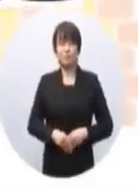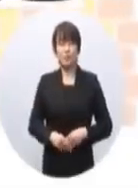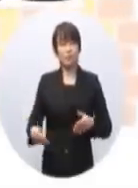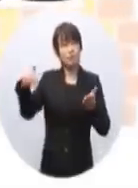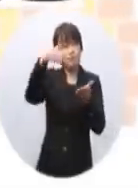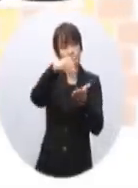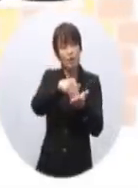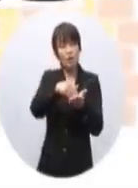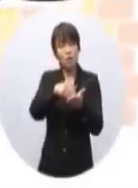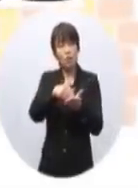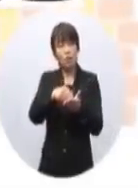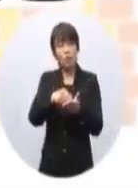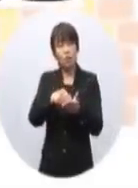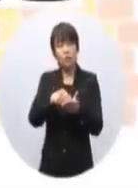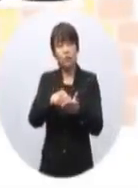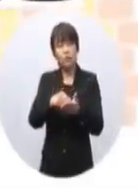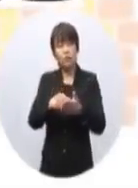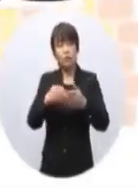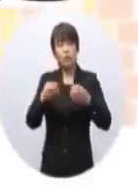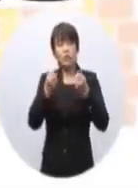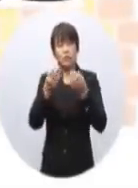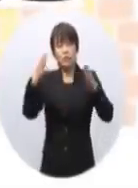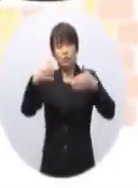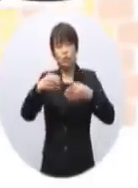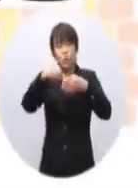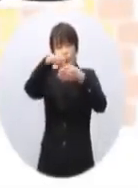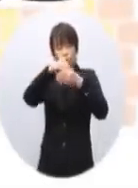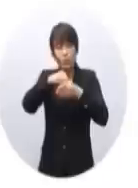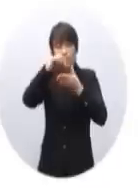最後に新春お年玉プレゼントです。